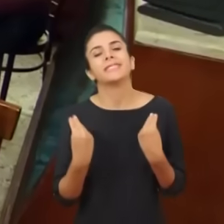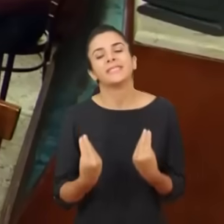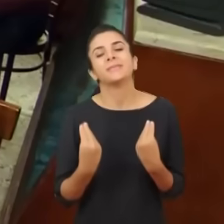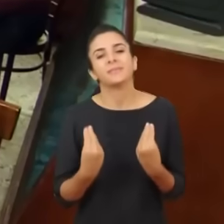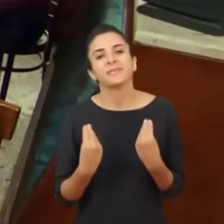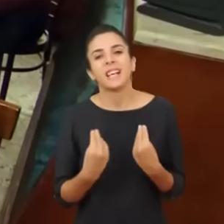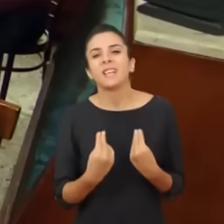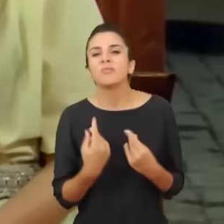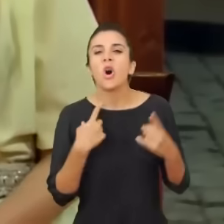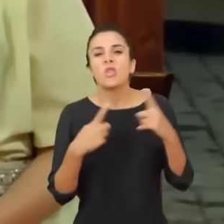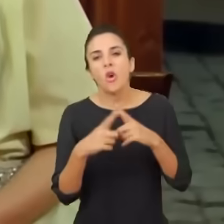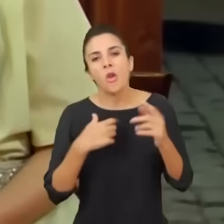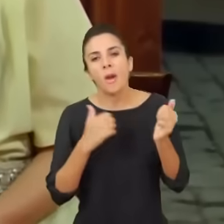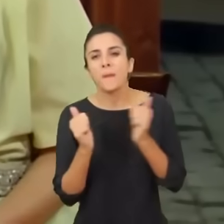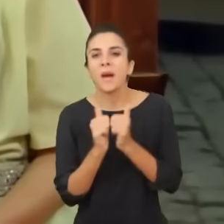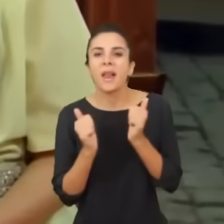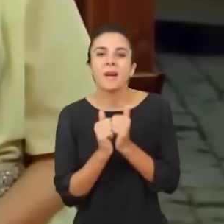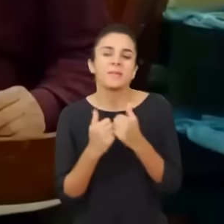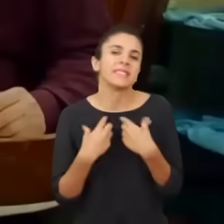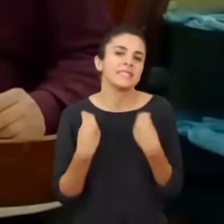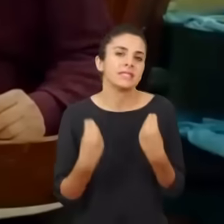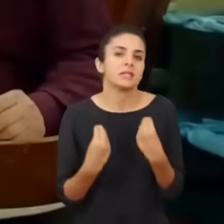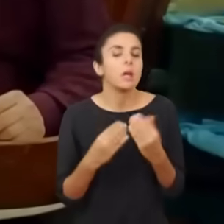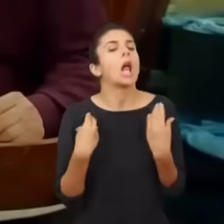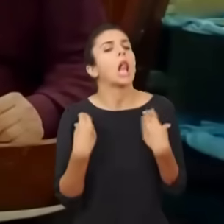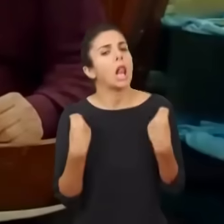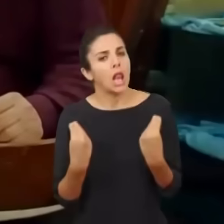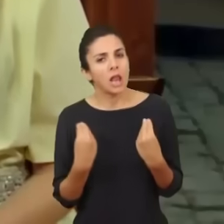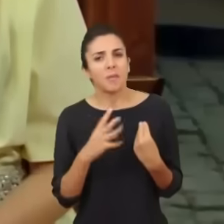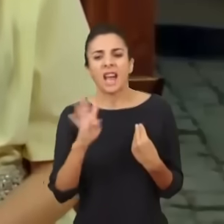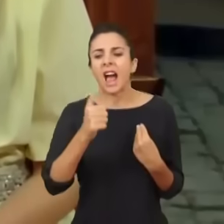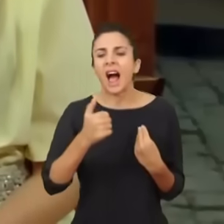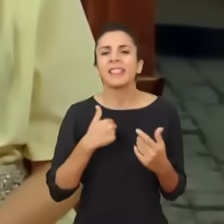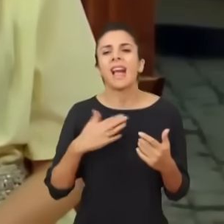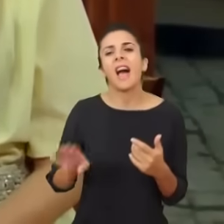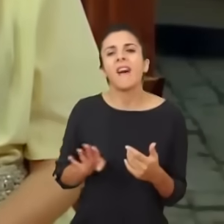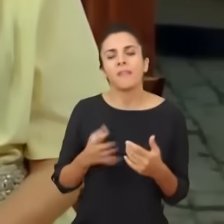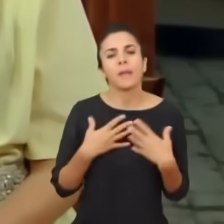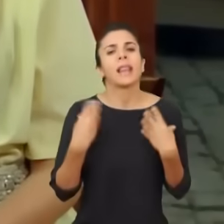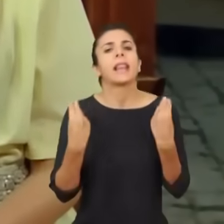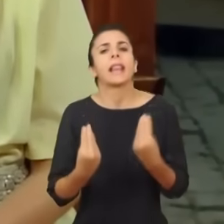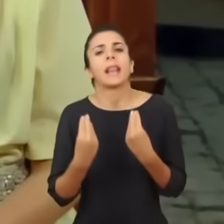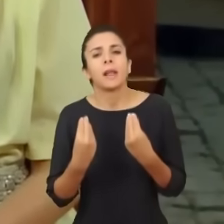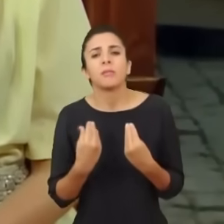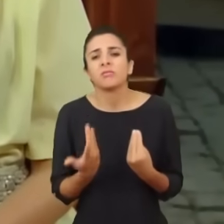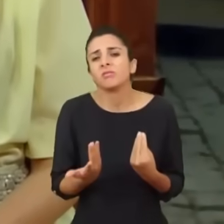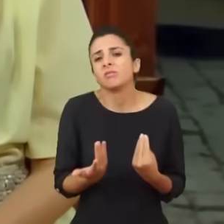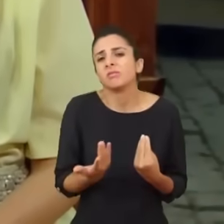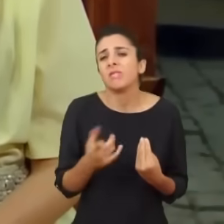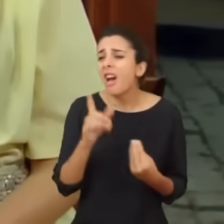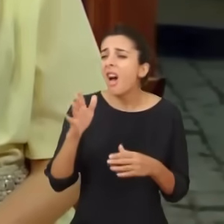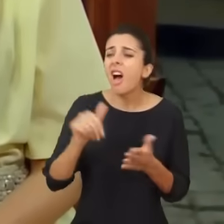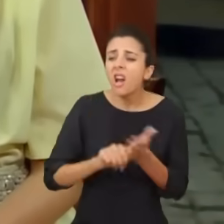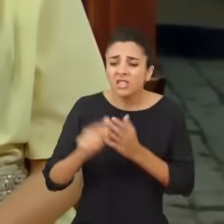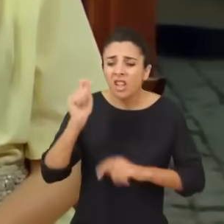Neydi? Bunlar 45 miydi bu 46? İyiyim be 46 evladım işte. Ne yapayım? Hep susayım,